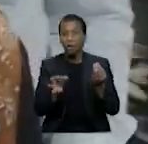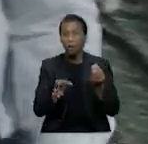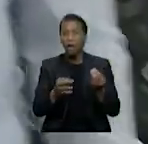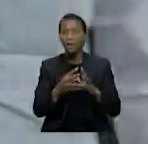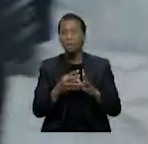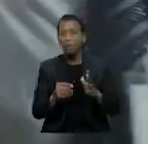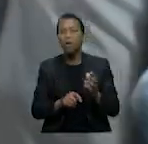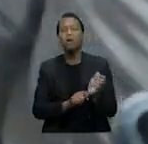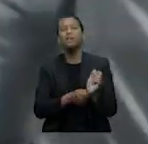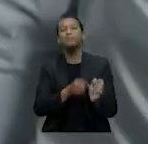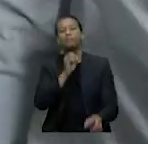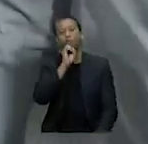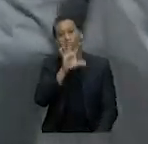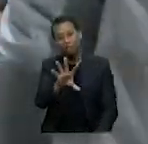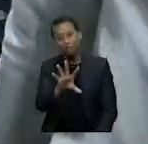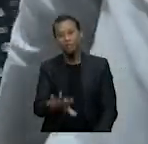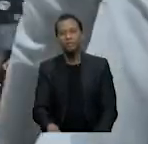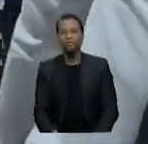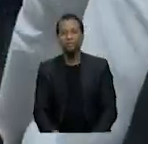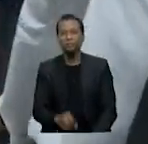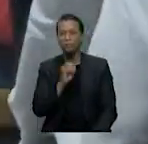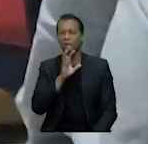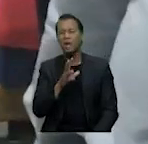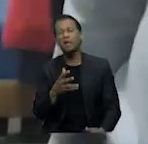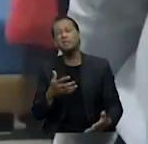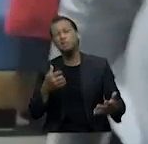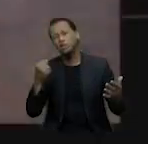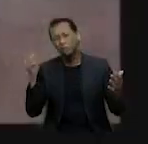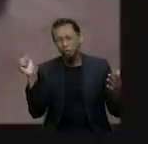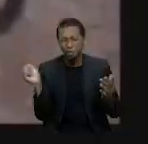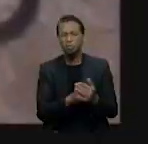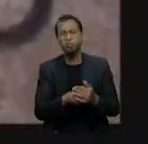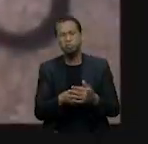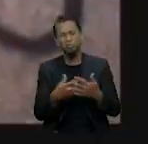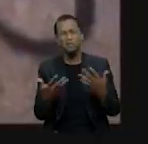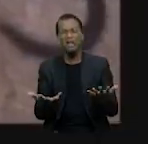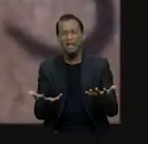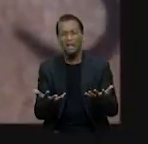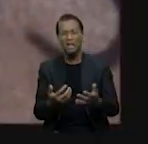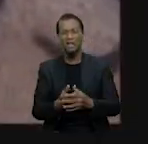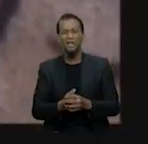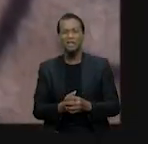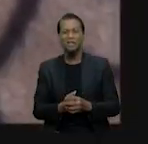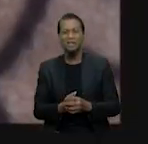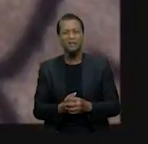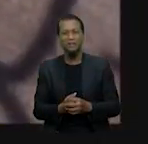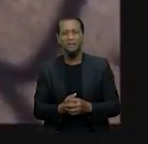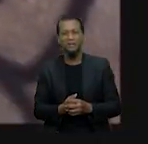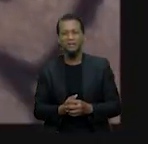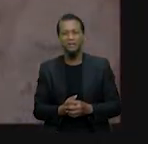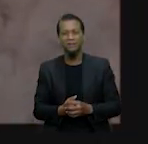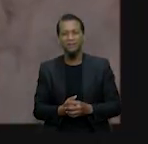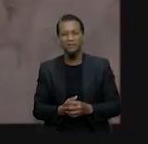di Gua Hira Mekkah pihaknya menyayangkan aksi vandalisme bertuliskan Depok tersebut menurutnya hal ini dinilai